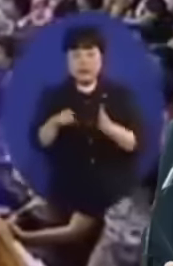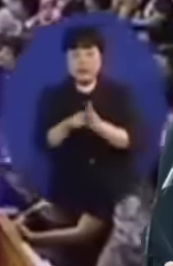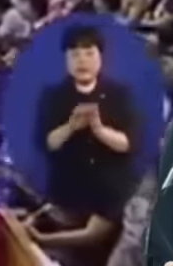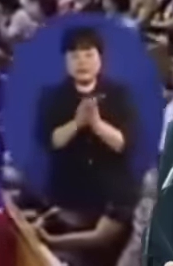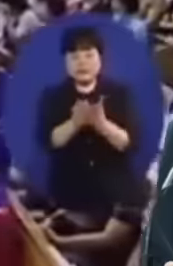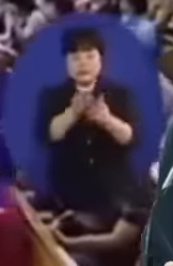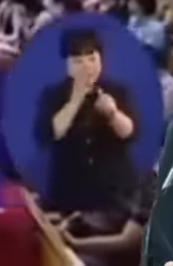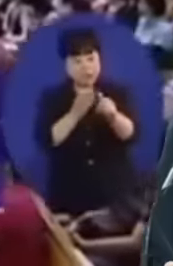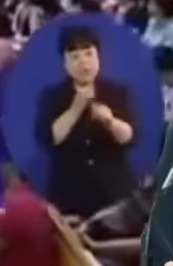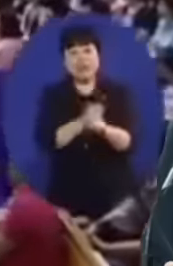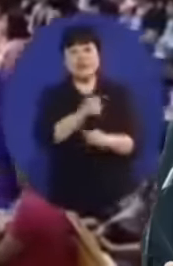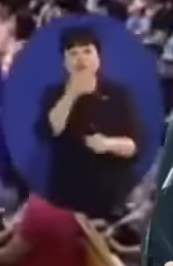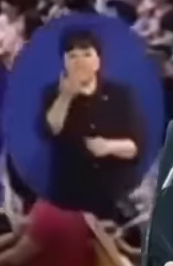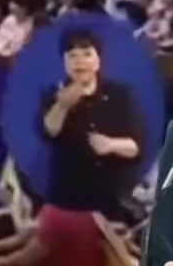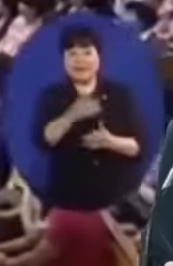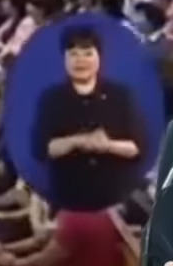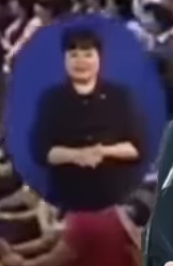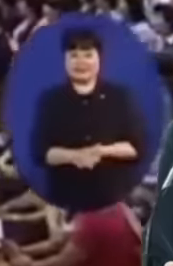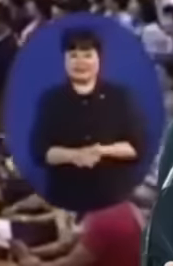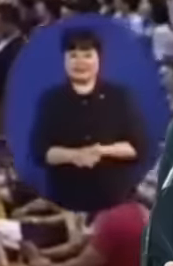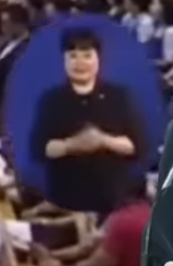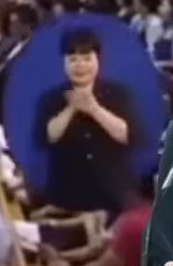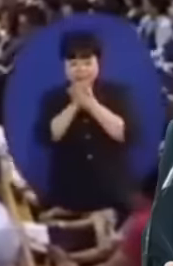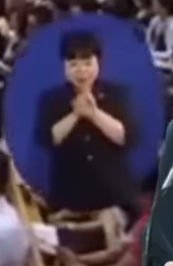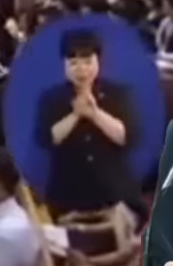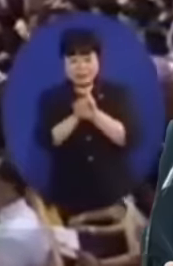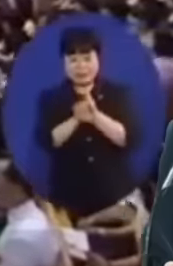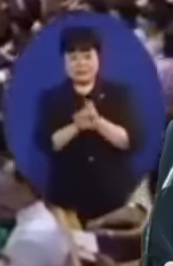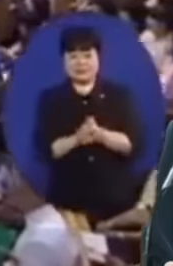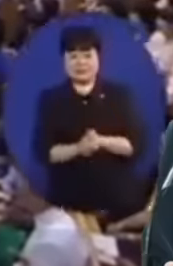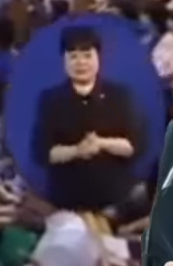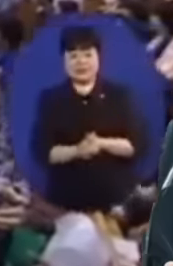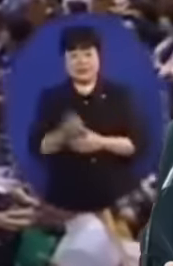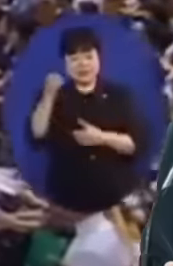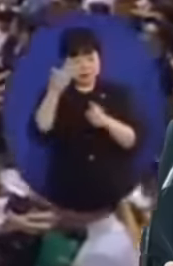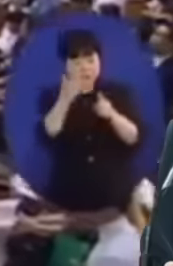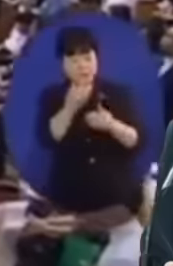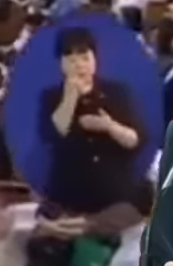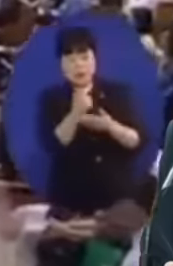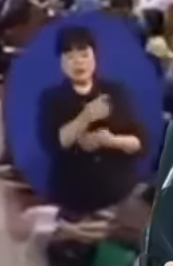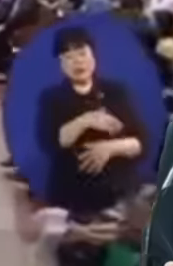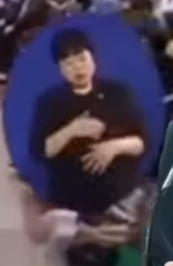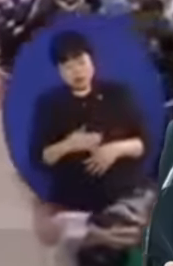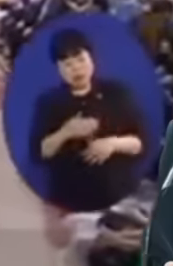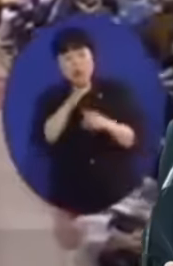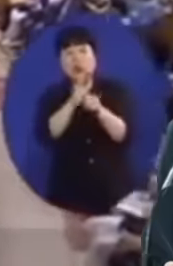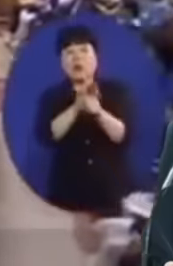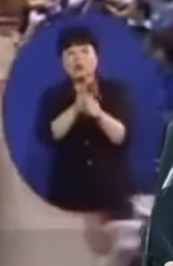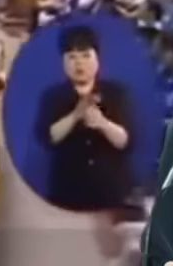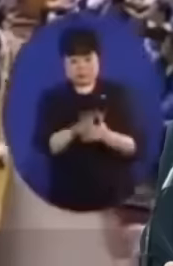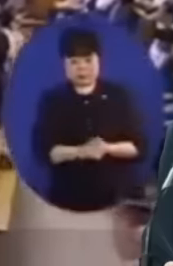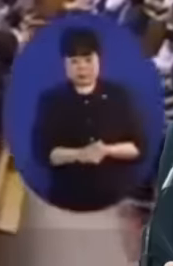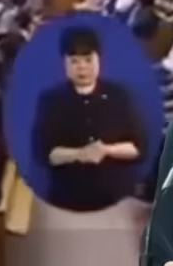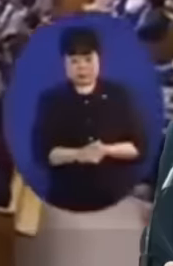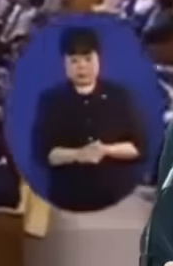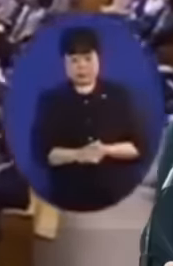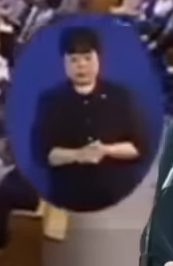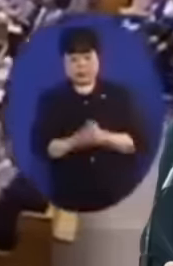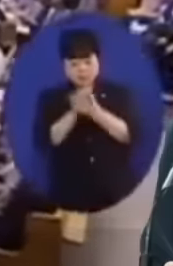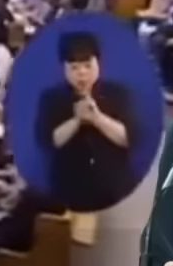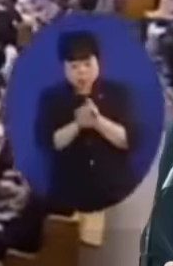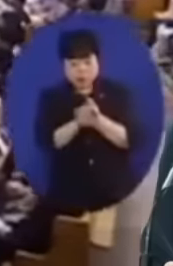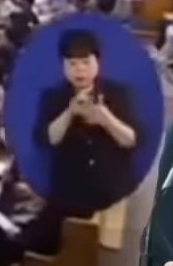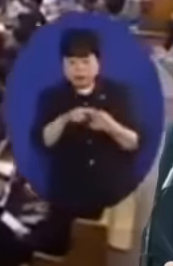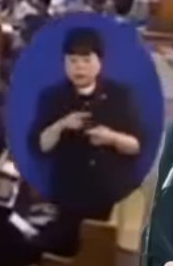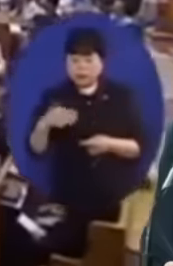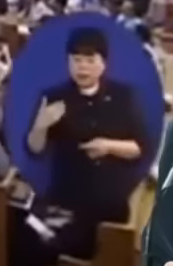친히 간구하시느니라. 기도하는 것조차도 성령이 우리 연약함을 도우시는 것입니다. 우리가 마땅히 기도해야 될